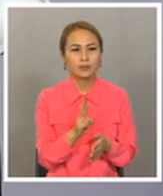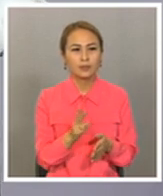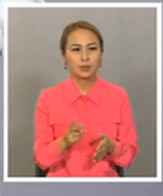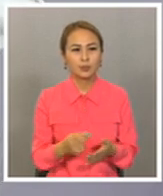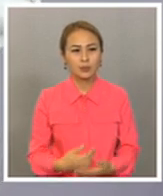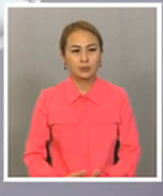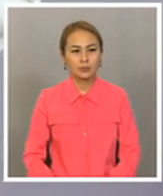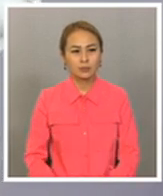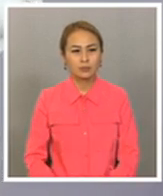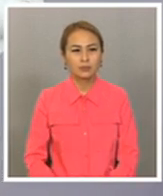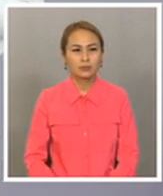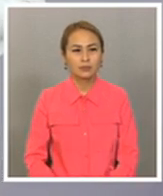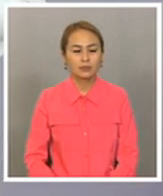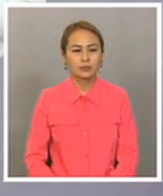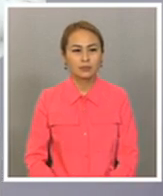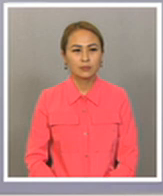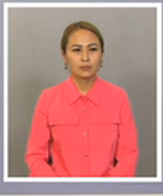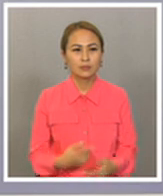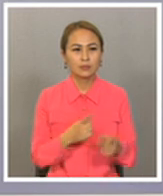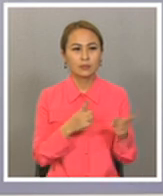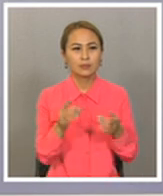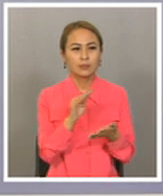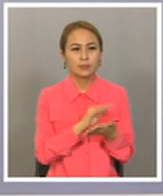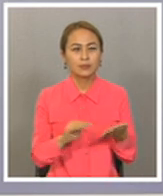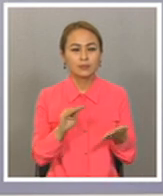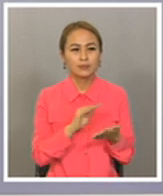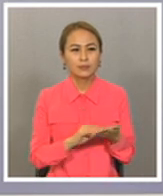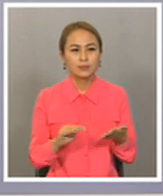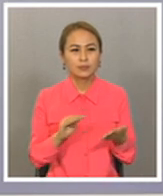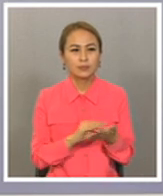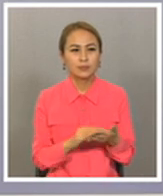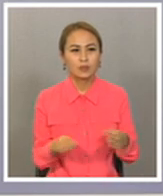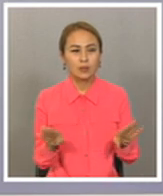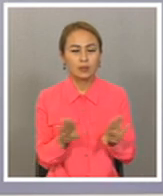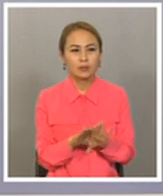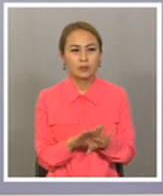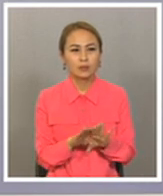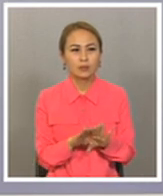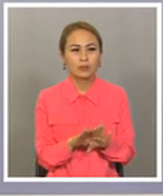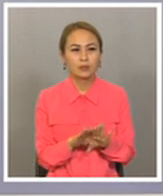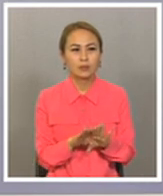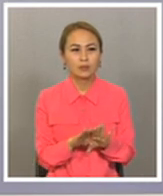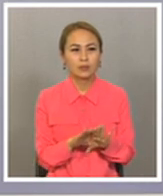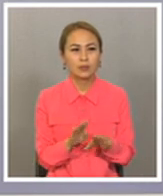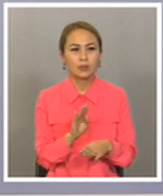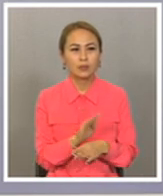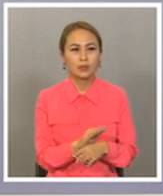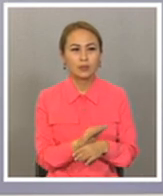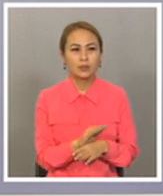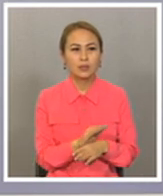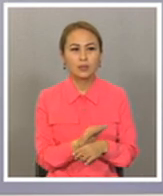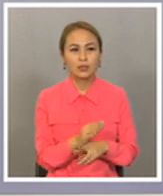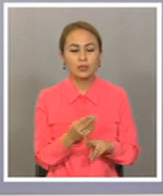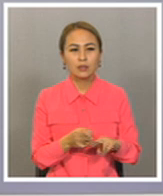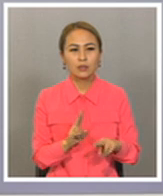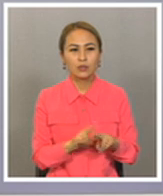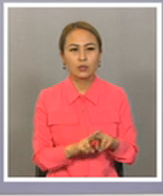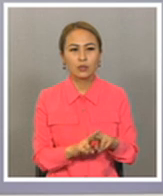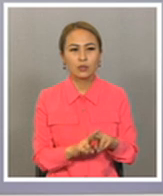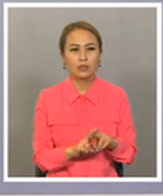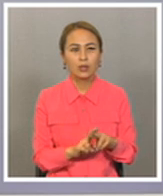есімдіктің түрі сілтеу есімдік екен. Оқушылар, су тіршілік көзі. Қазақстандағы өзендер